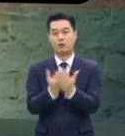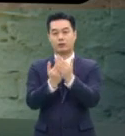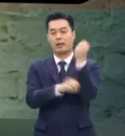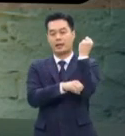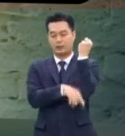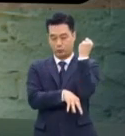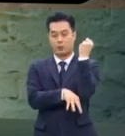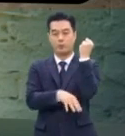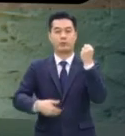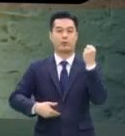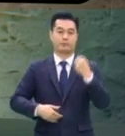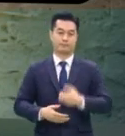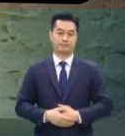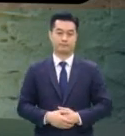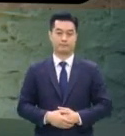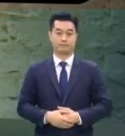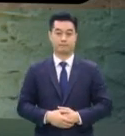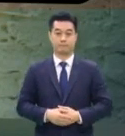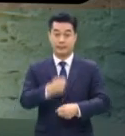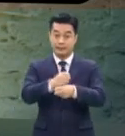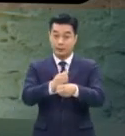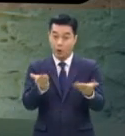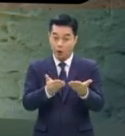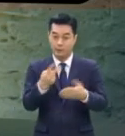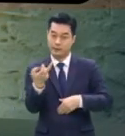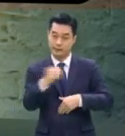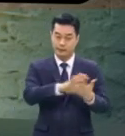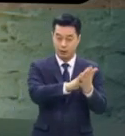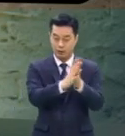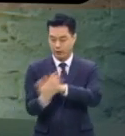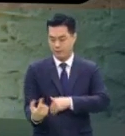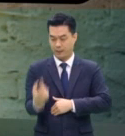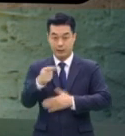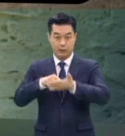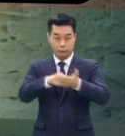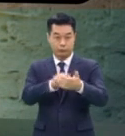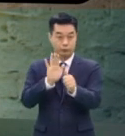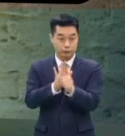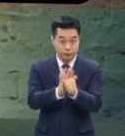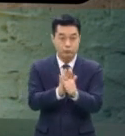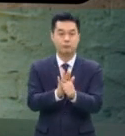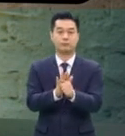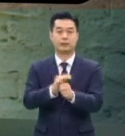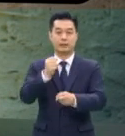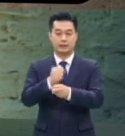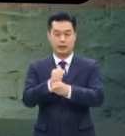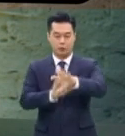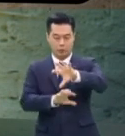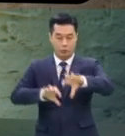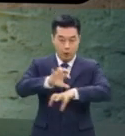합니다 제조업의 디지털 전환을 빠르게 추진하는 주력산업 에 제조 혁신이